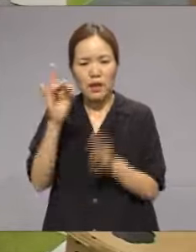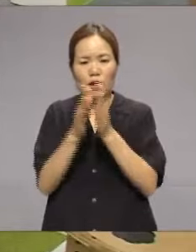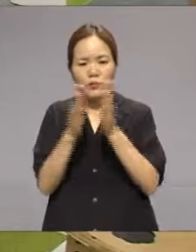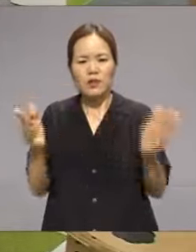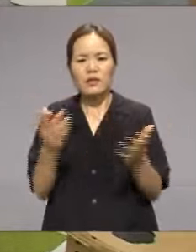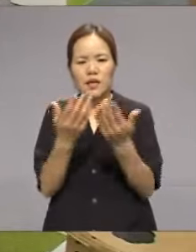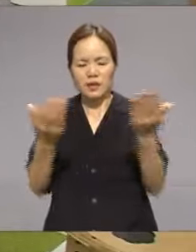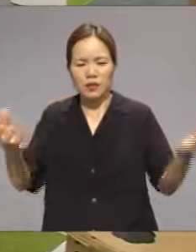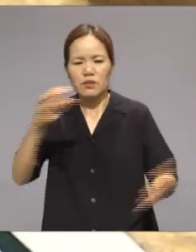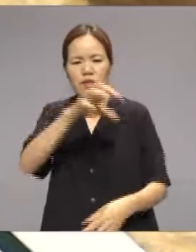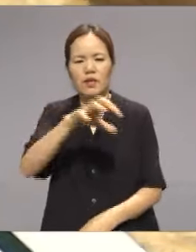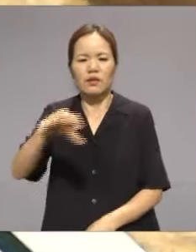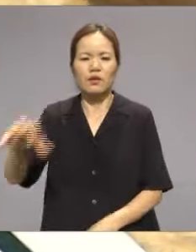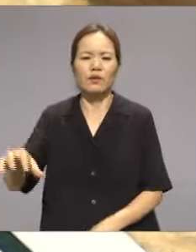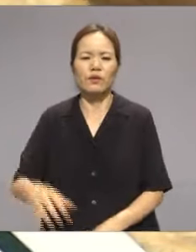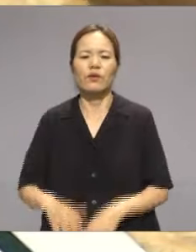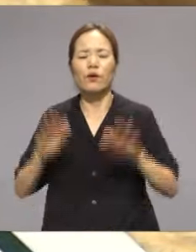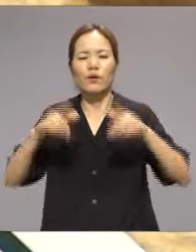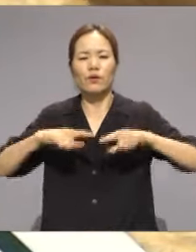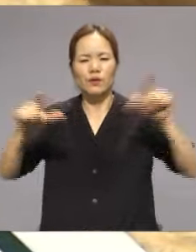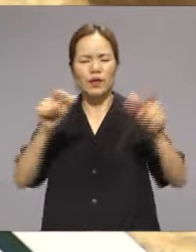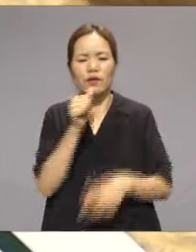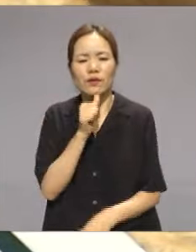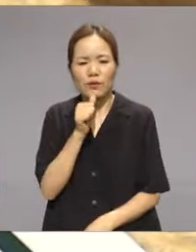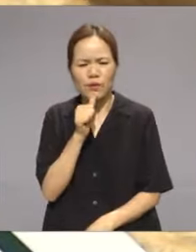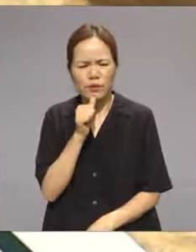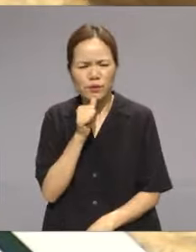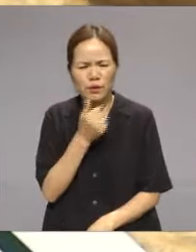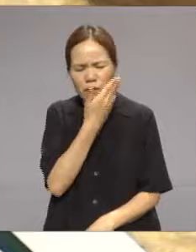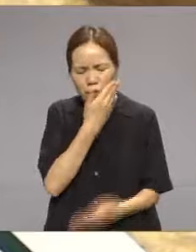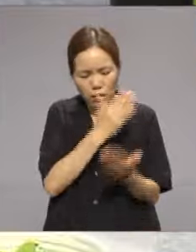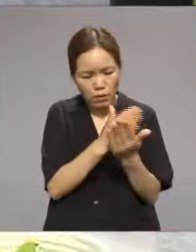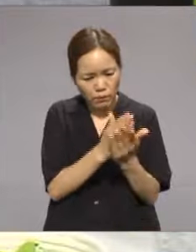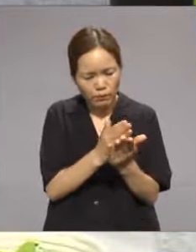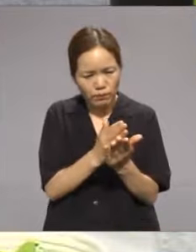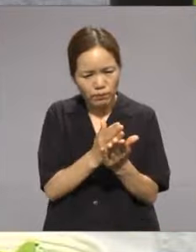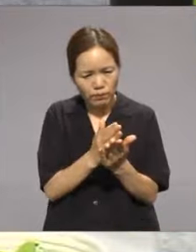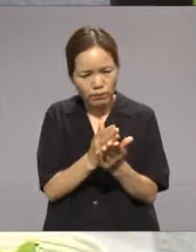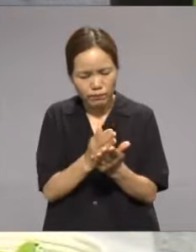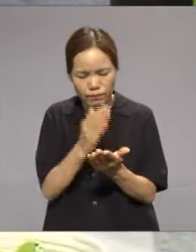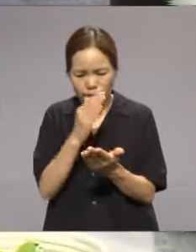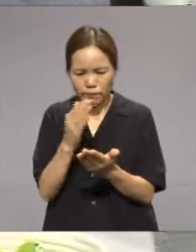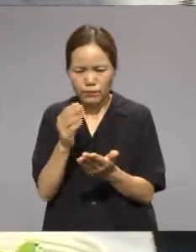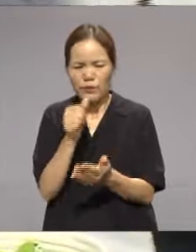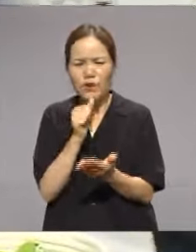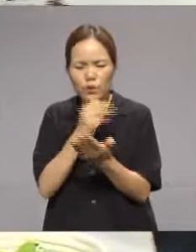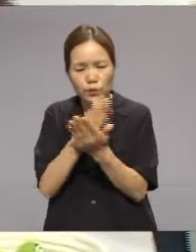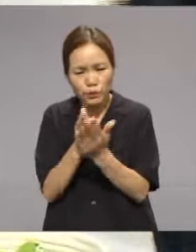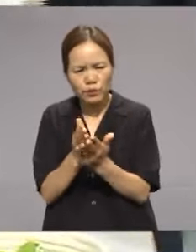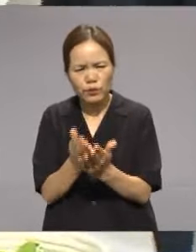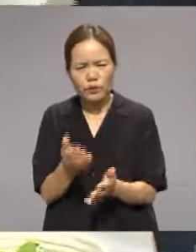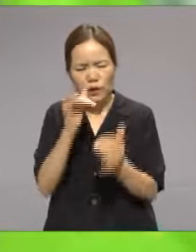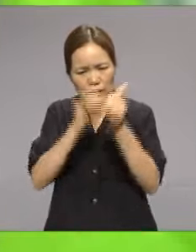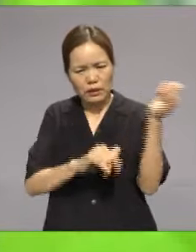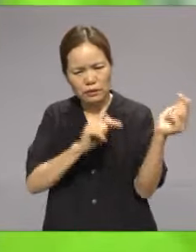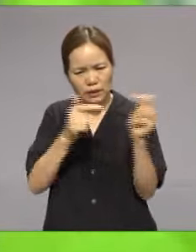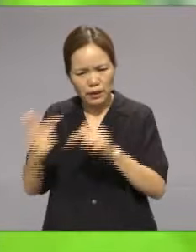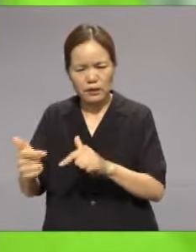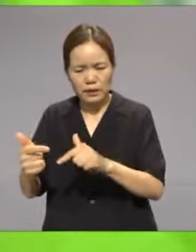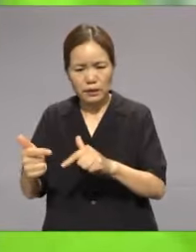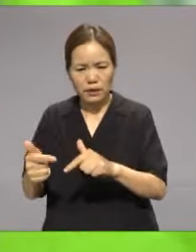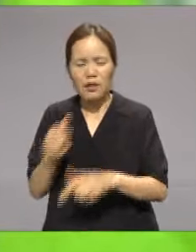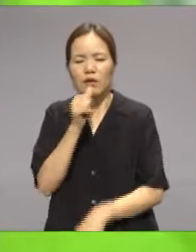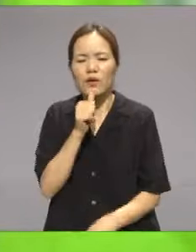체험관입니다. 올해는 콩으로 성분부터 품종, 역사 등 시식과 체험을 통해 전략 작물로서의